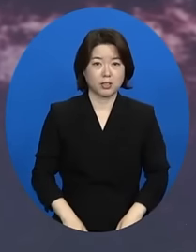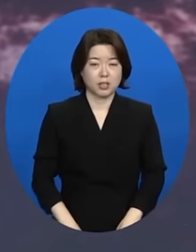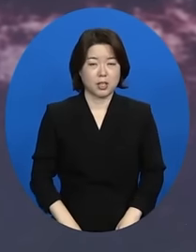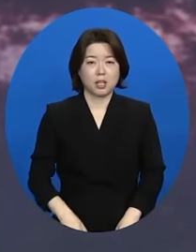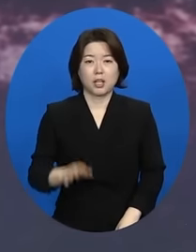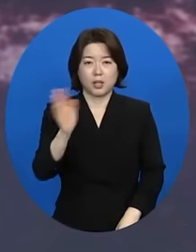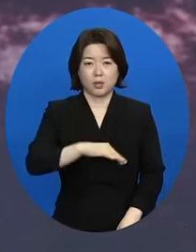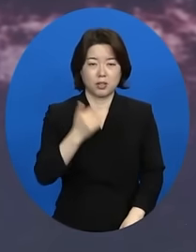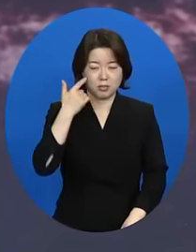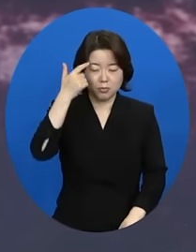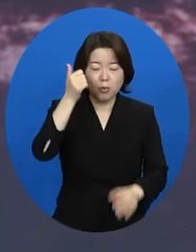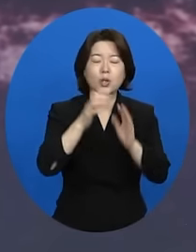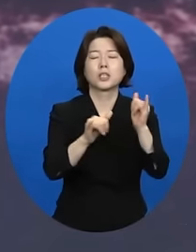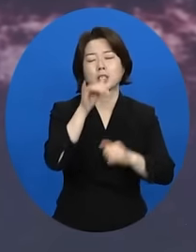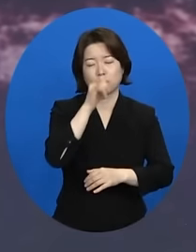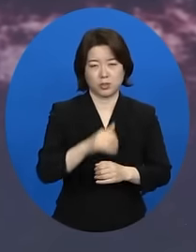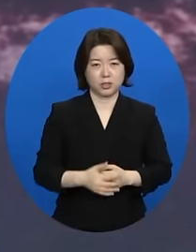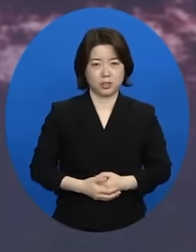목회자도